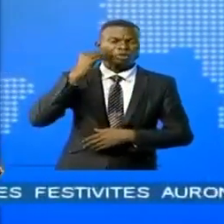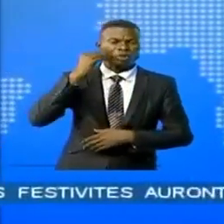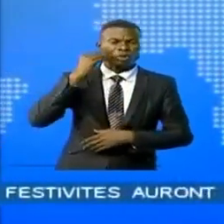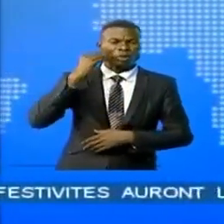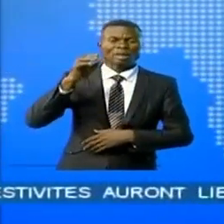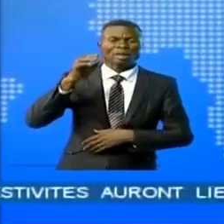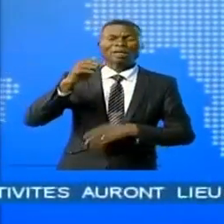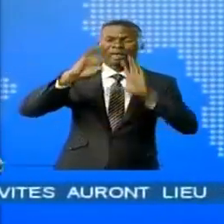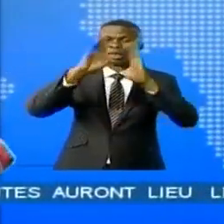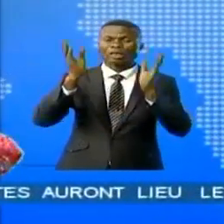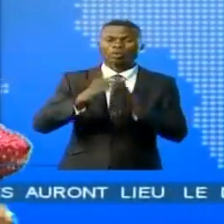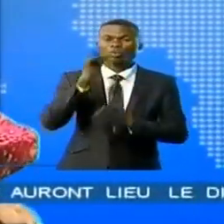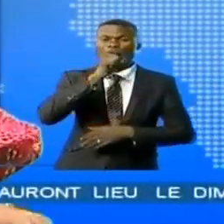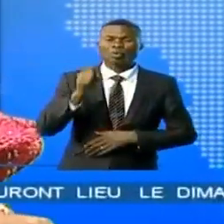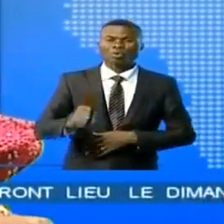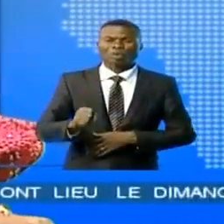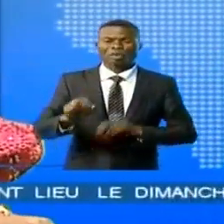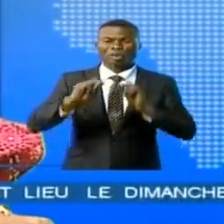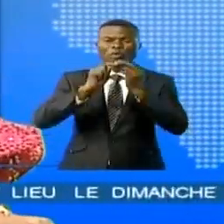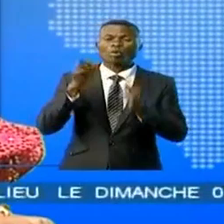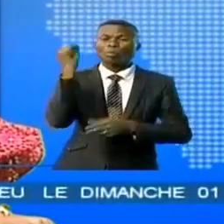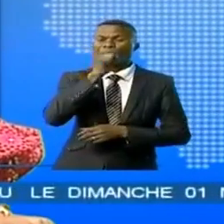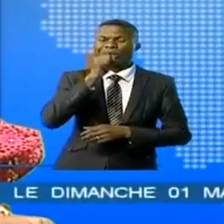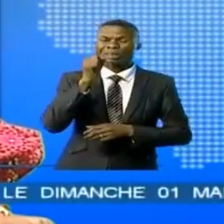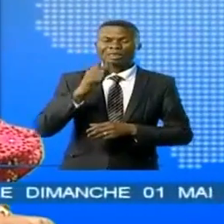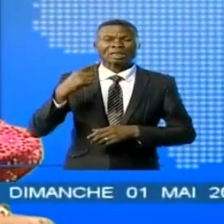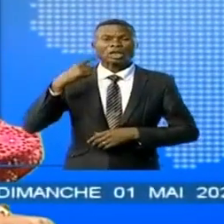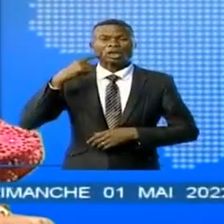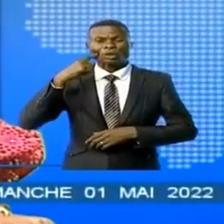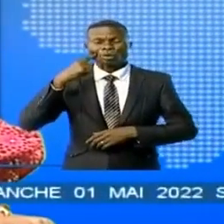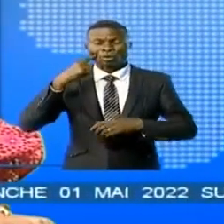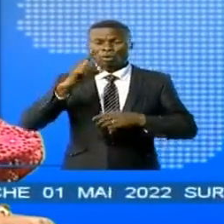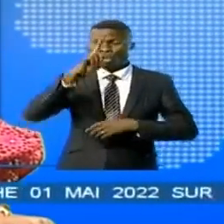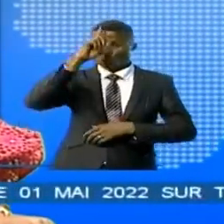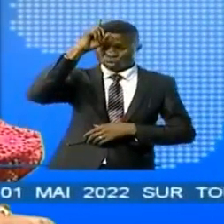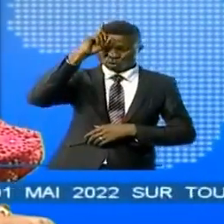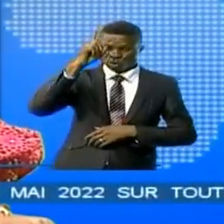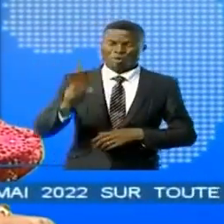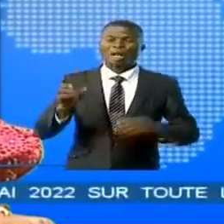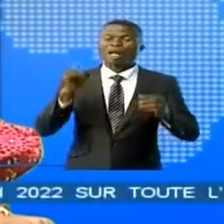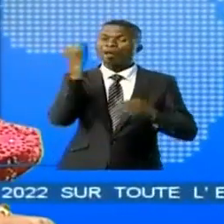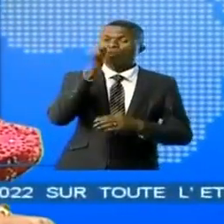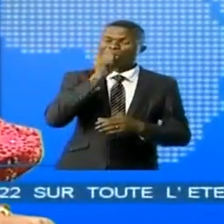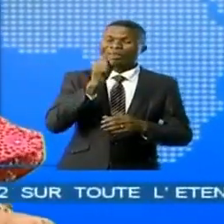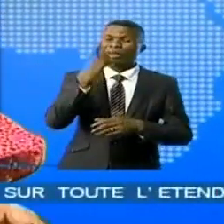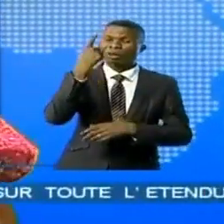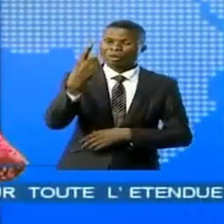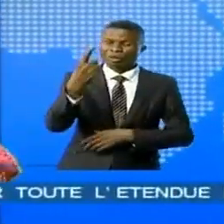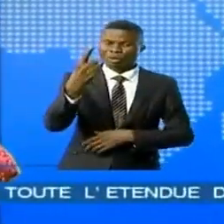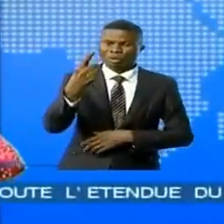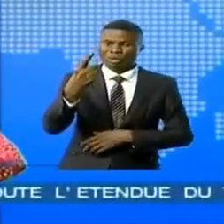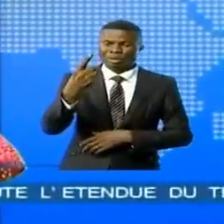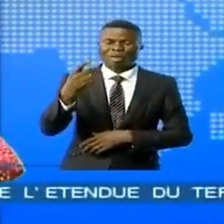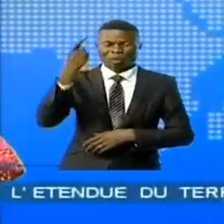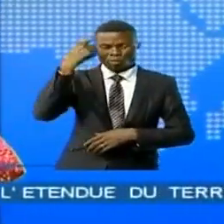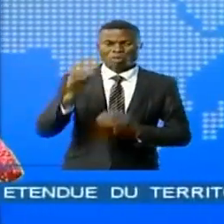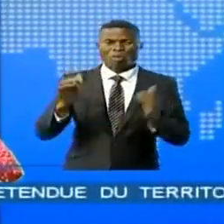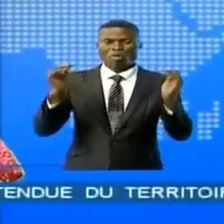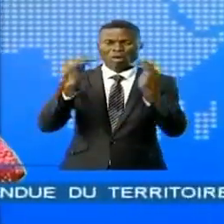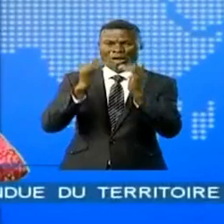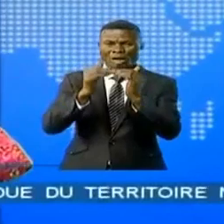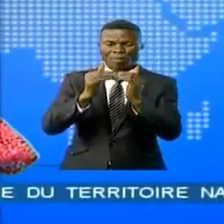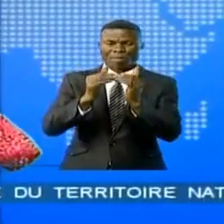d'où il ya musica bcbg 4 x 4 vont se retrouver sur un même podium pour un concert des réunifications au stade des